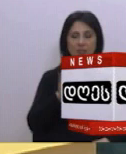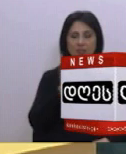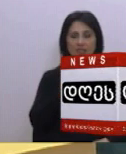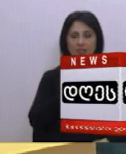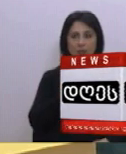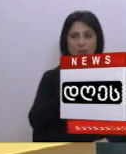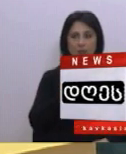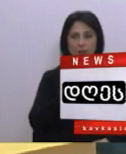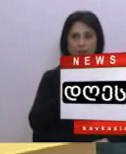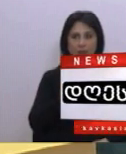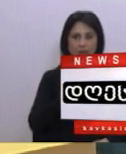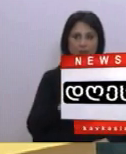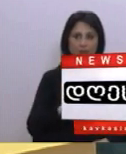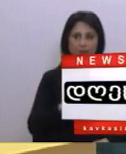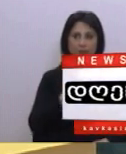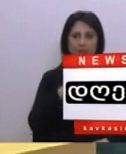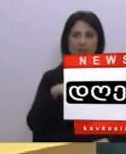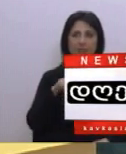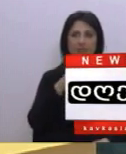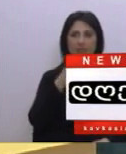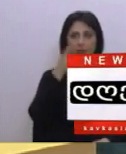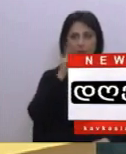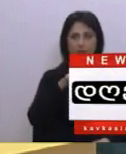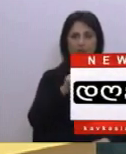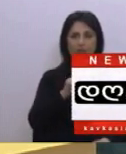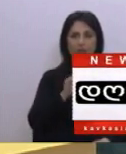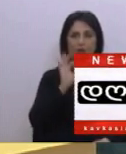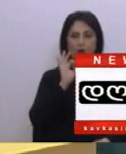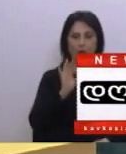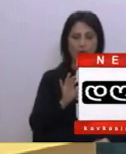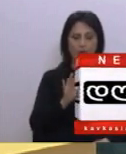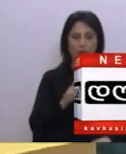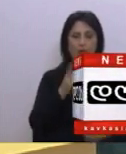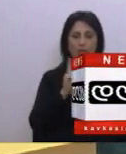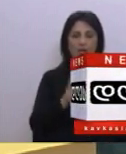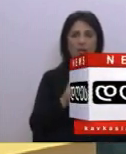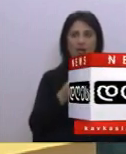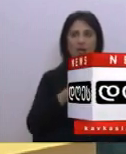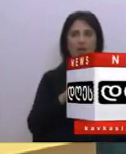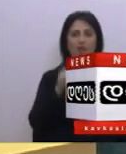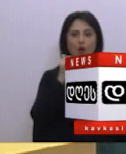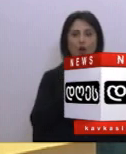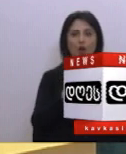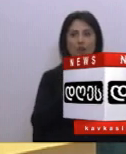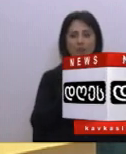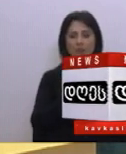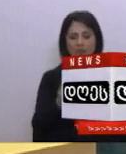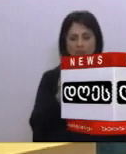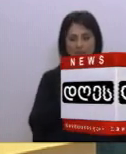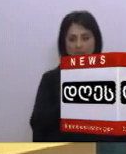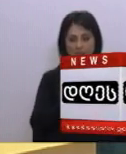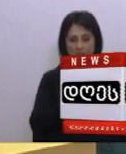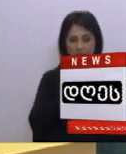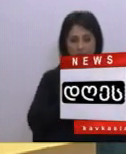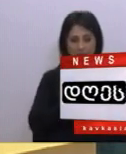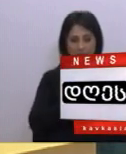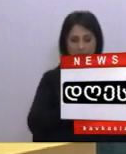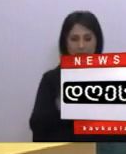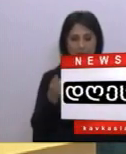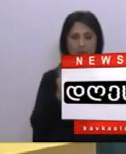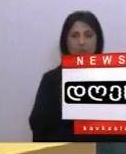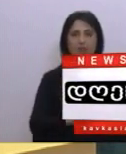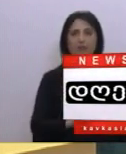და ცილისწამება. Საზოგადოებამ უნდა იცოდეს ობიექტური რეალობა, ამიტომ ყოველთვის მზადვართ ფაქტებზე